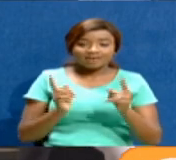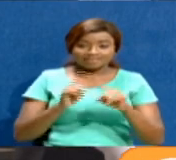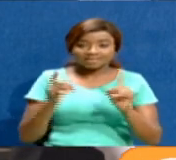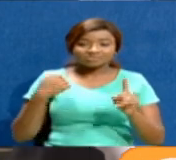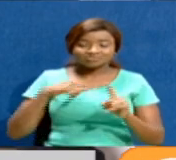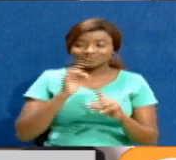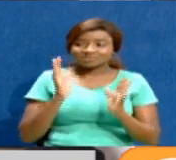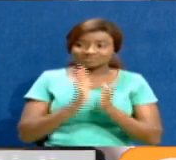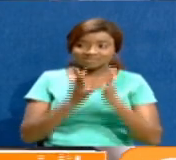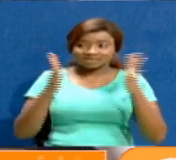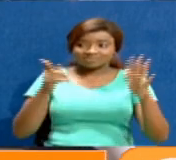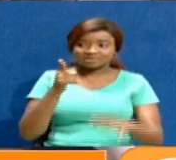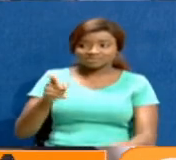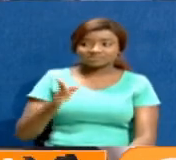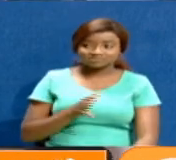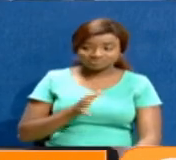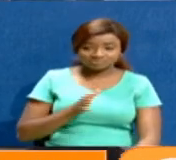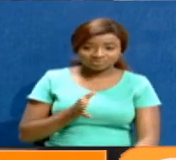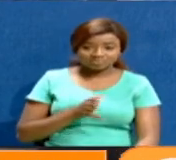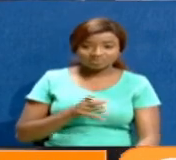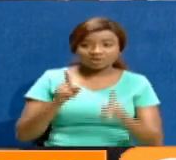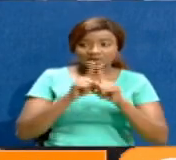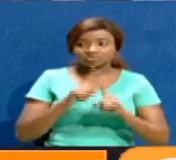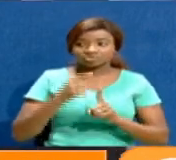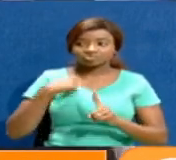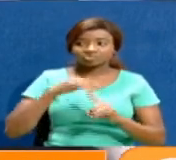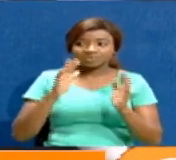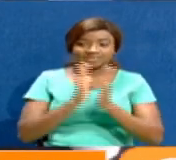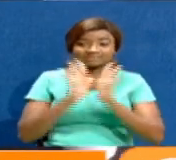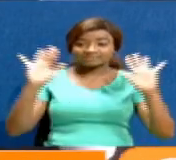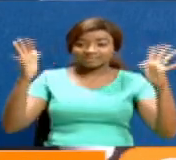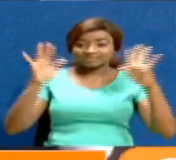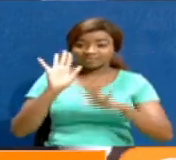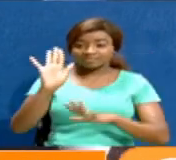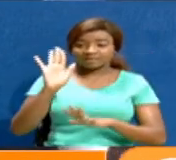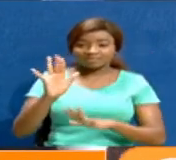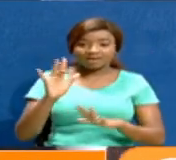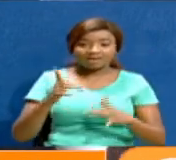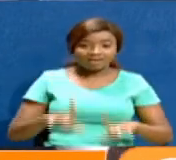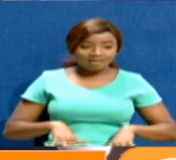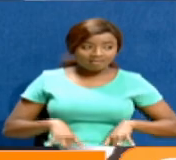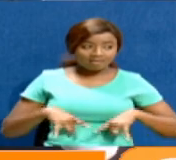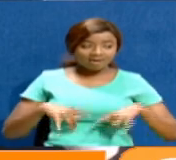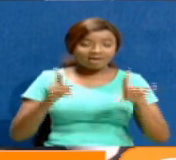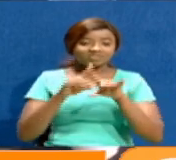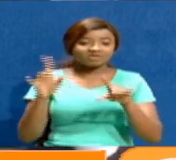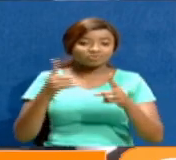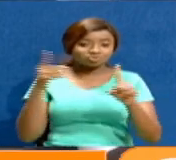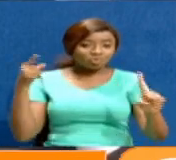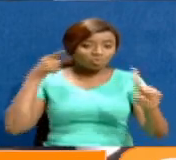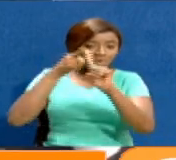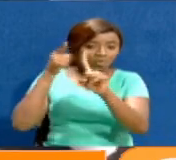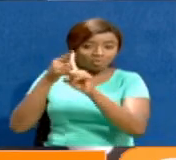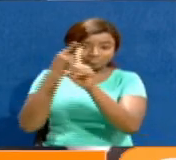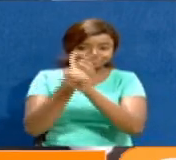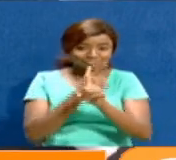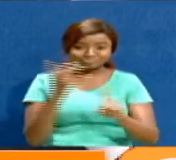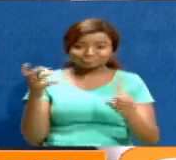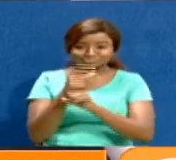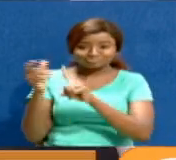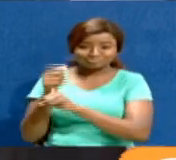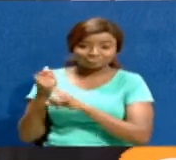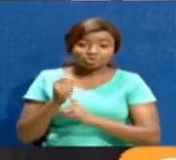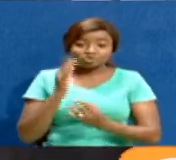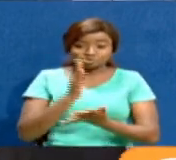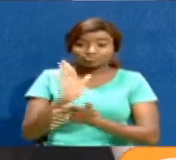lady. Let us also celebrate her life and achievements. Although she has left us,